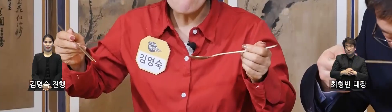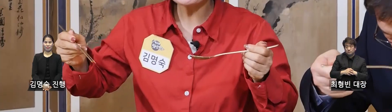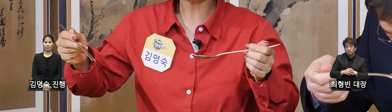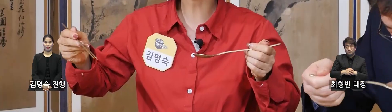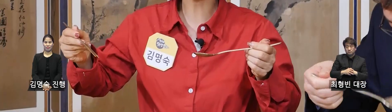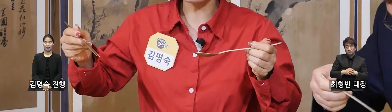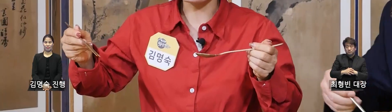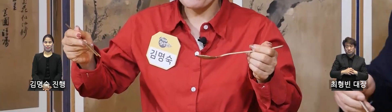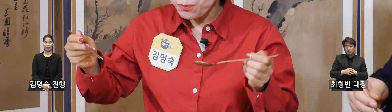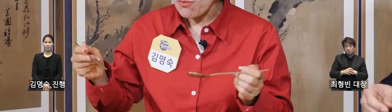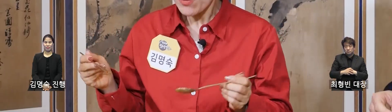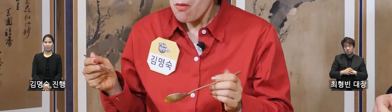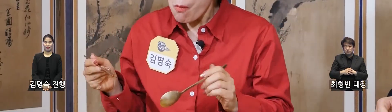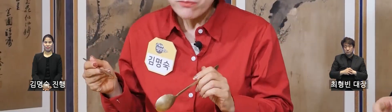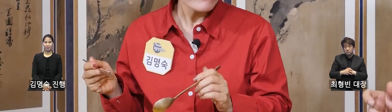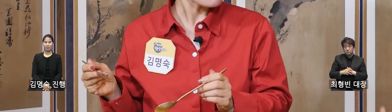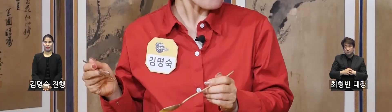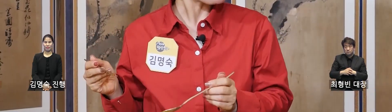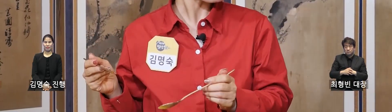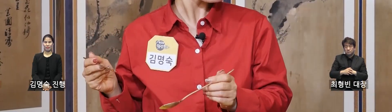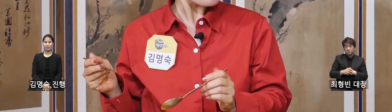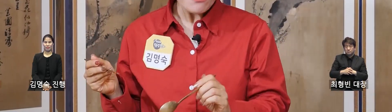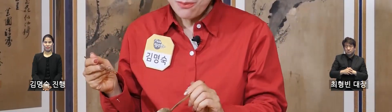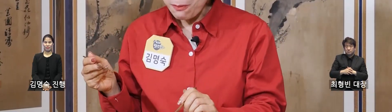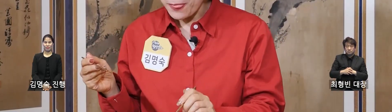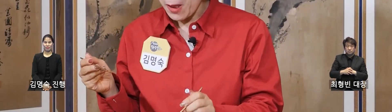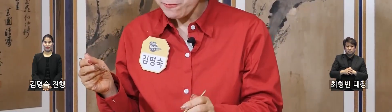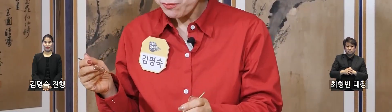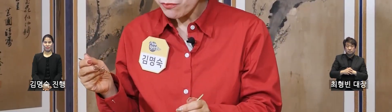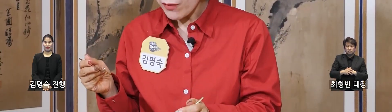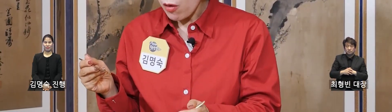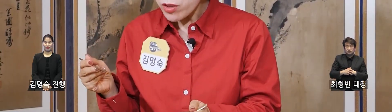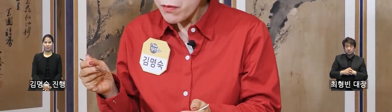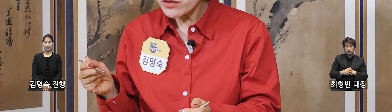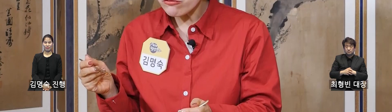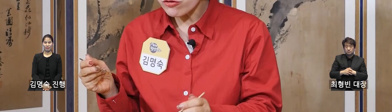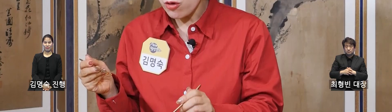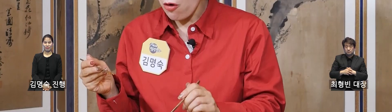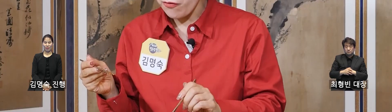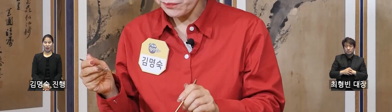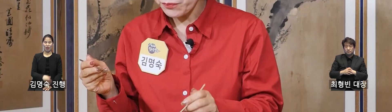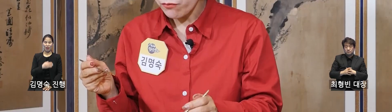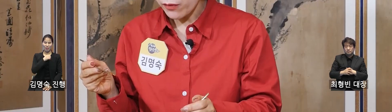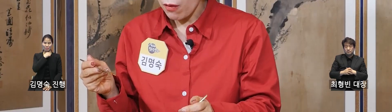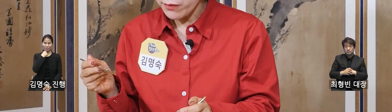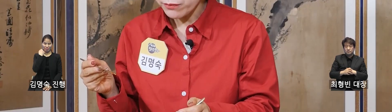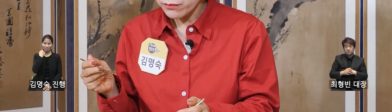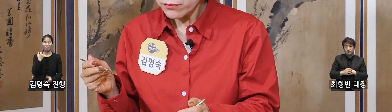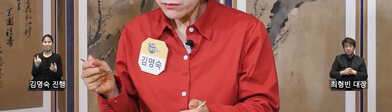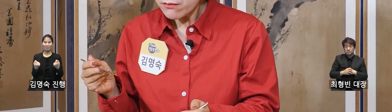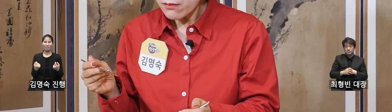으 음 으 아 임 하시군요